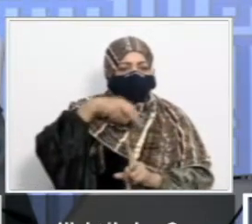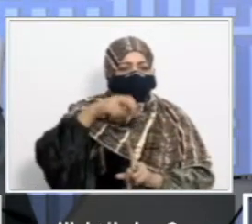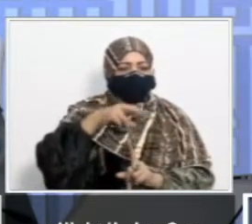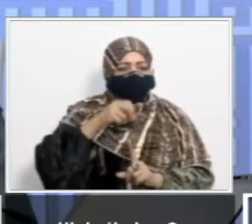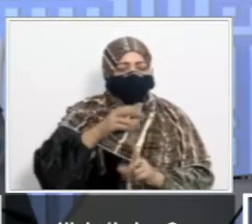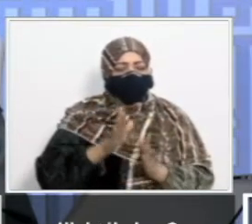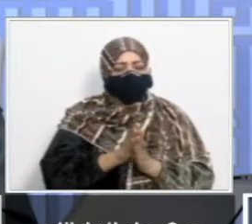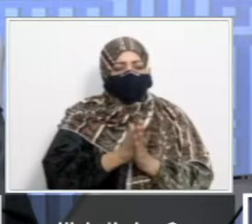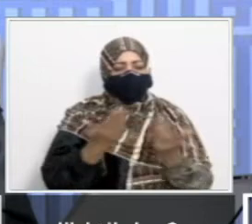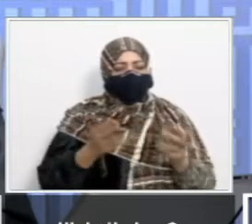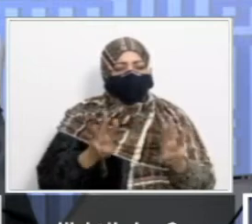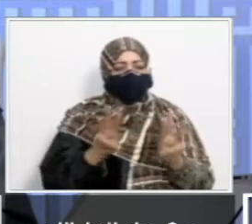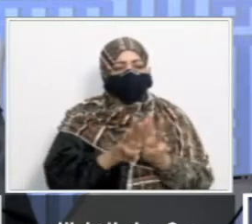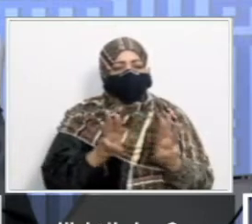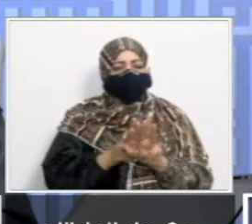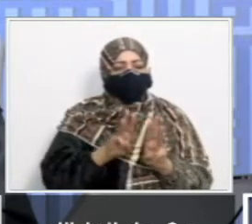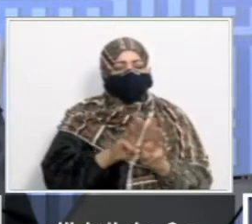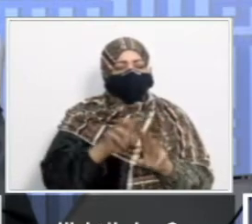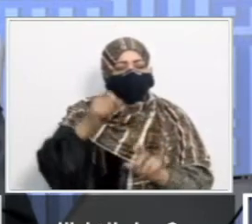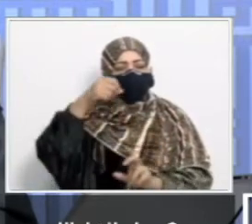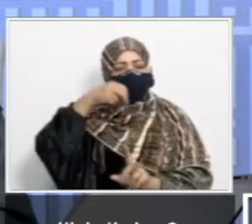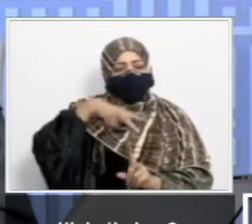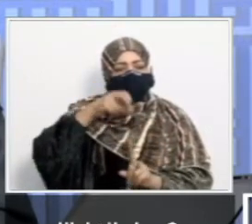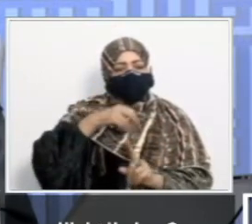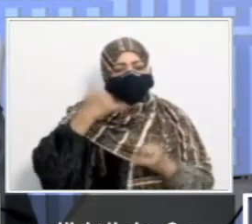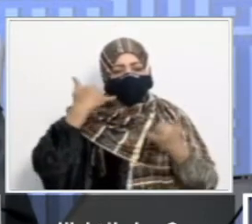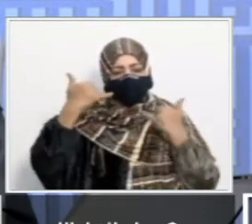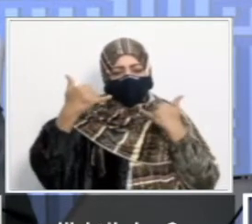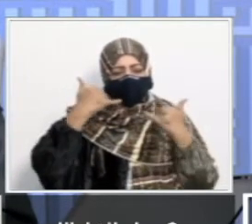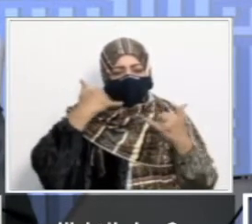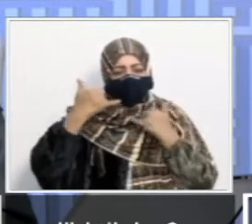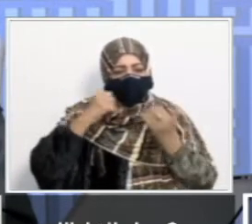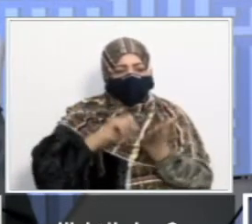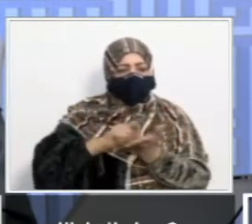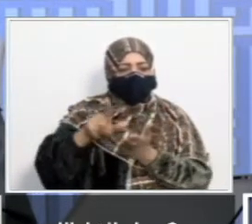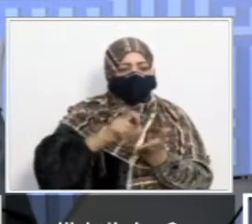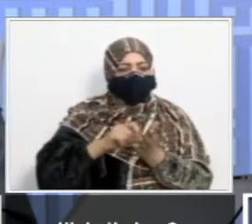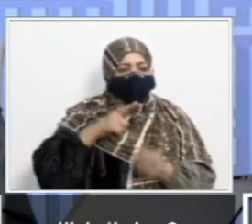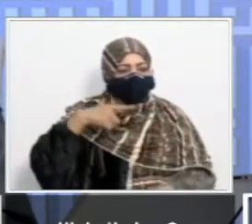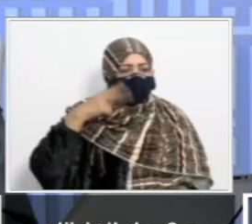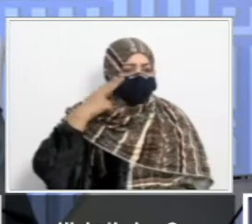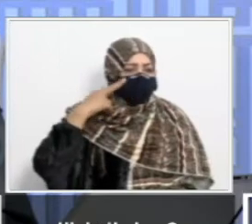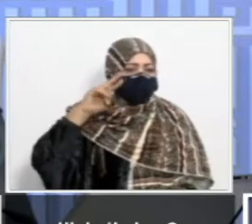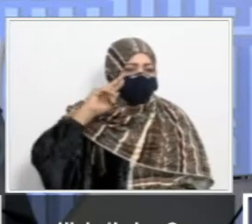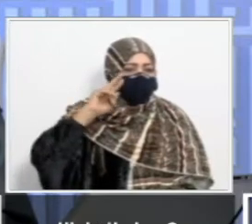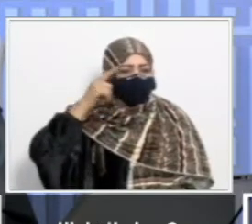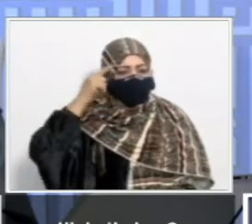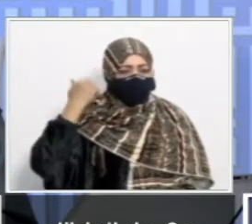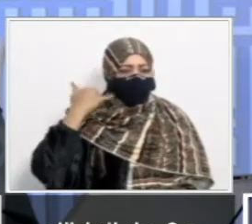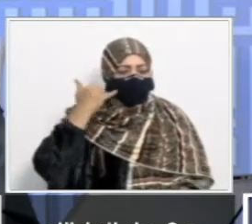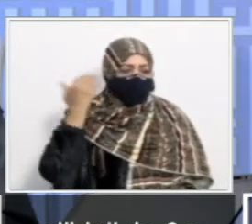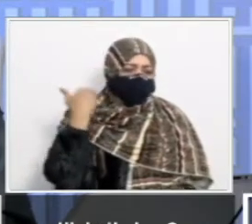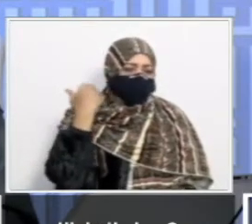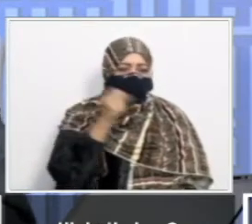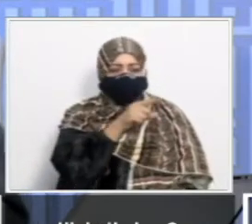الاتصال بنا أو مراسلتنا عبر الفايبر على الأرقام الظاهرة أسفل الشاشة.